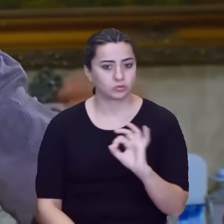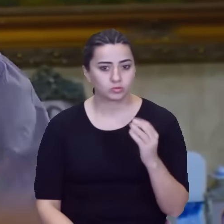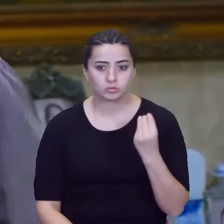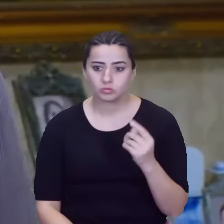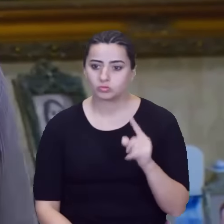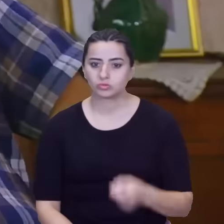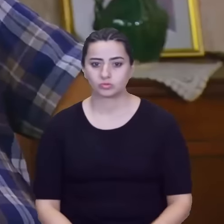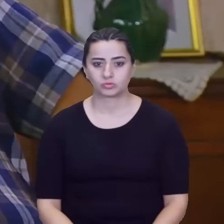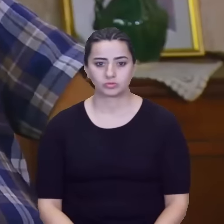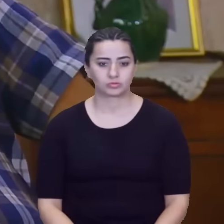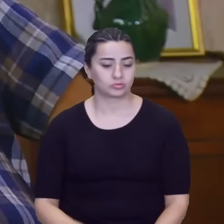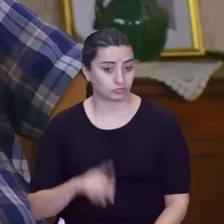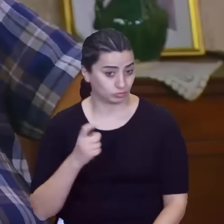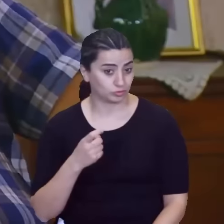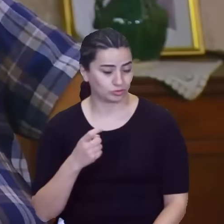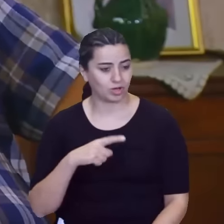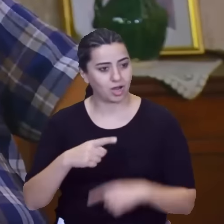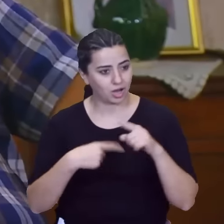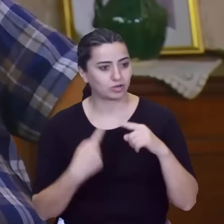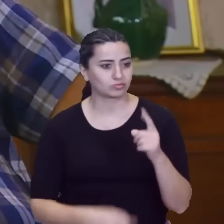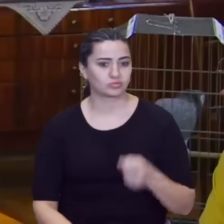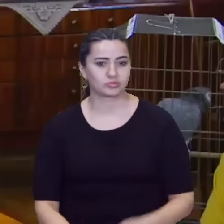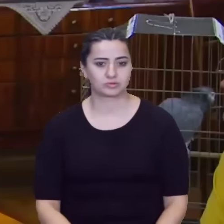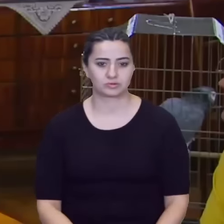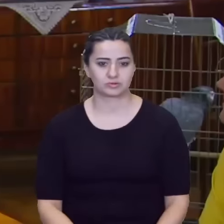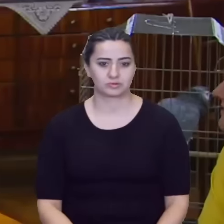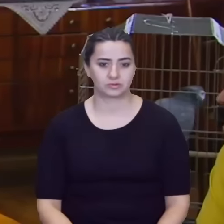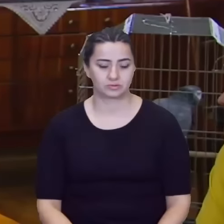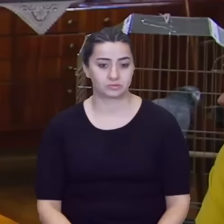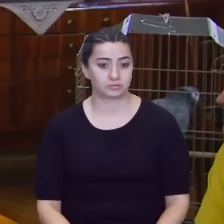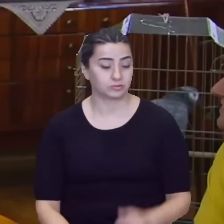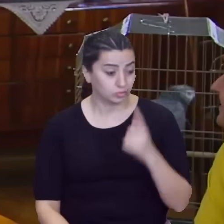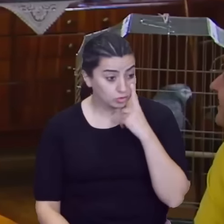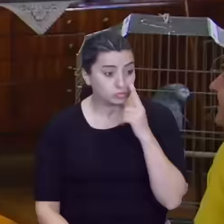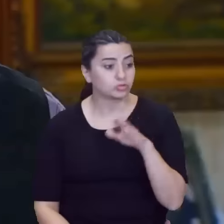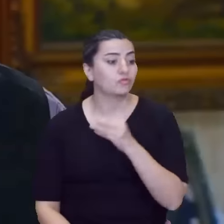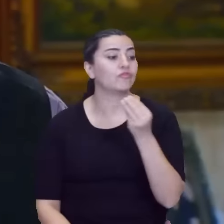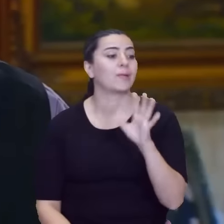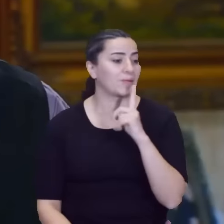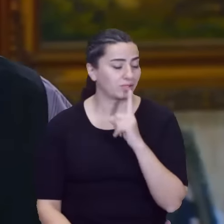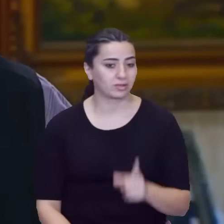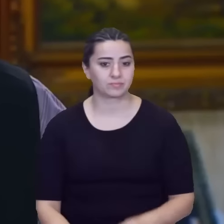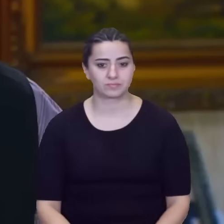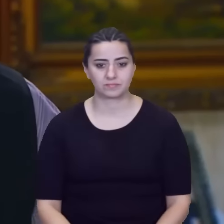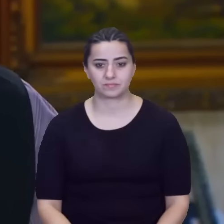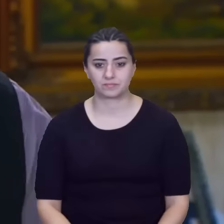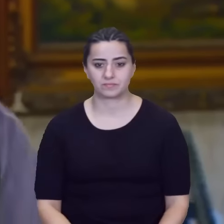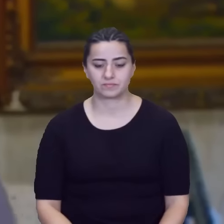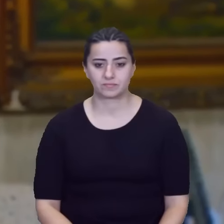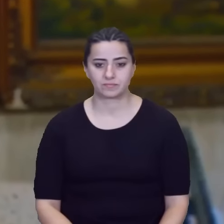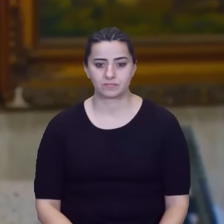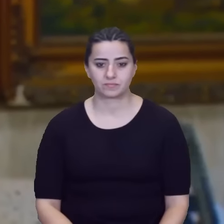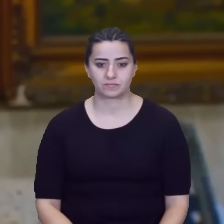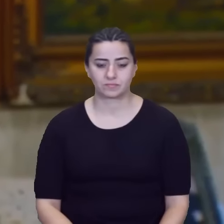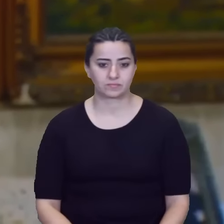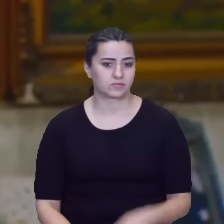Yakalamışsınız, bulmuşsunuz sinyali. Bulduk tabii ya, aradık, bulduk işte. Gördün mü Mesut, verme dedim sana kuşu ben. Allah Allah. Ya